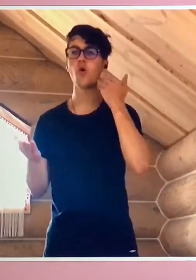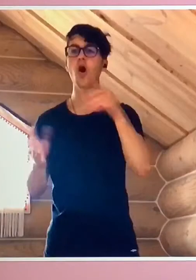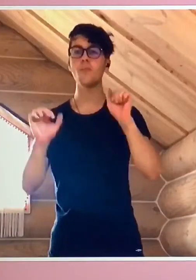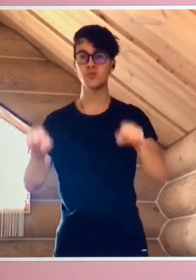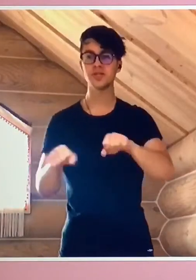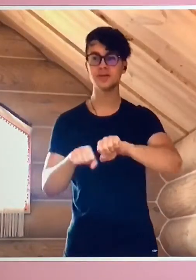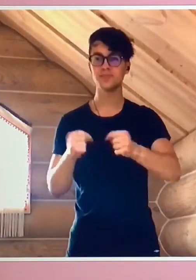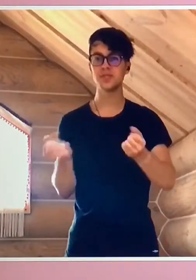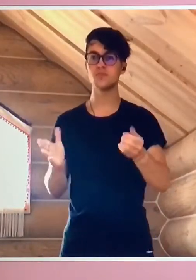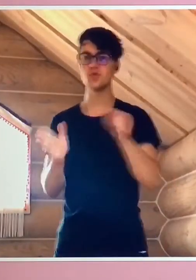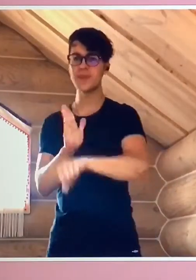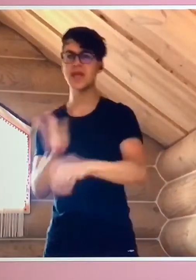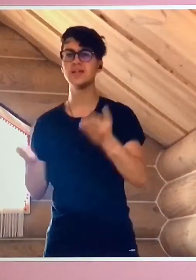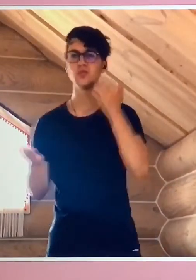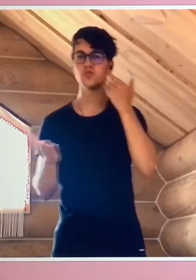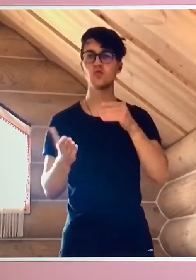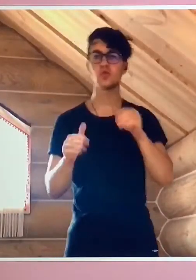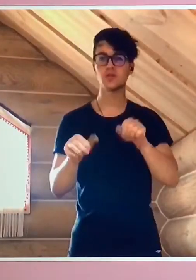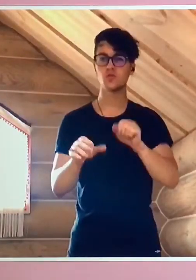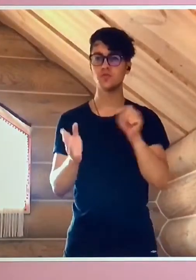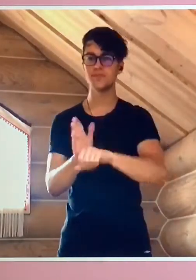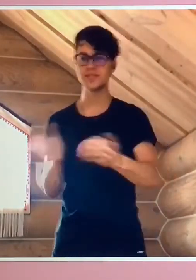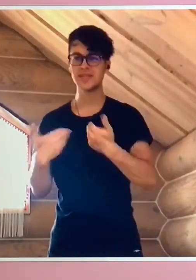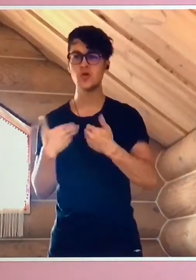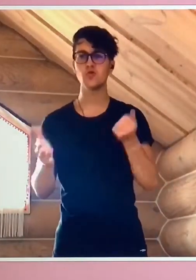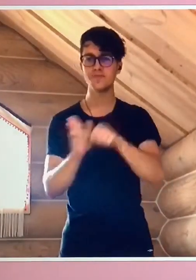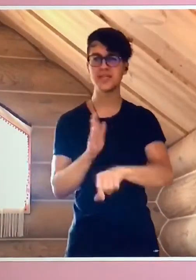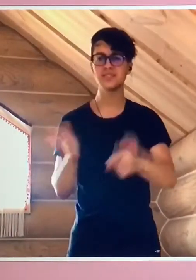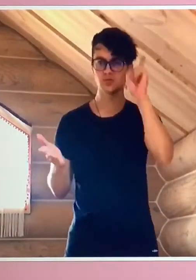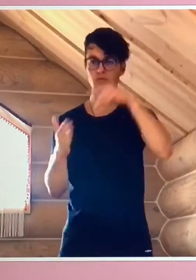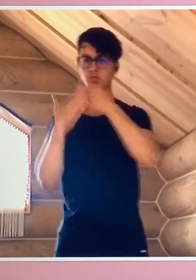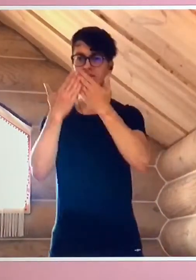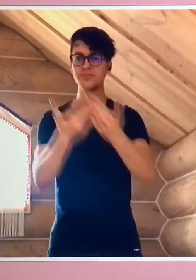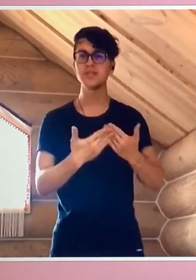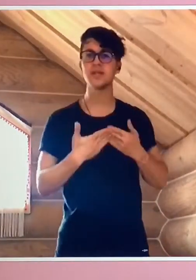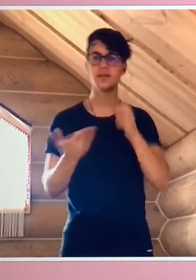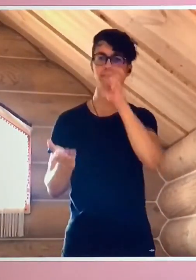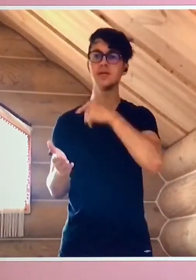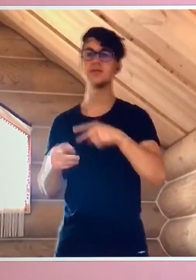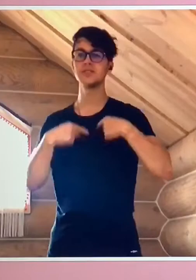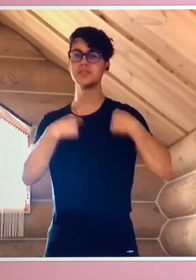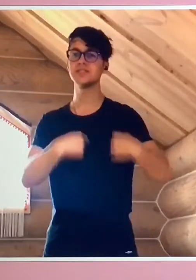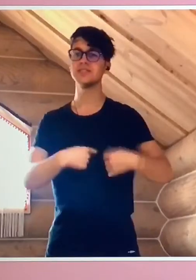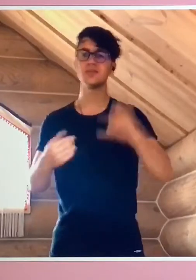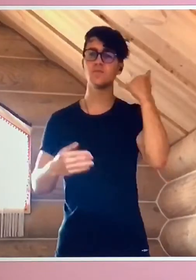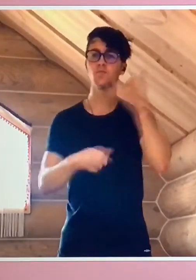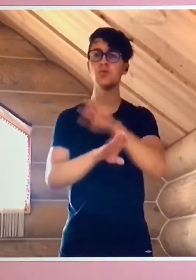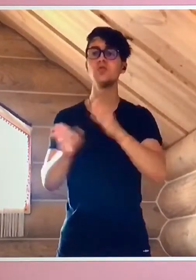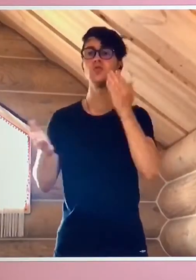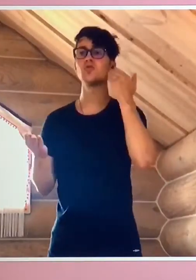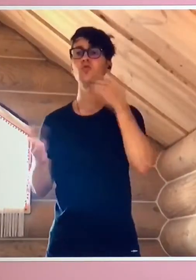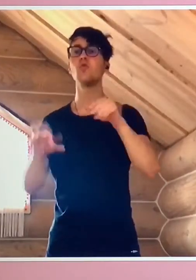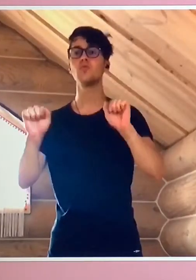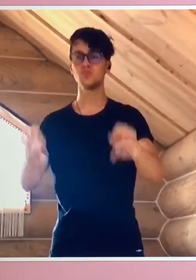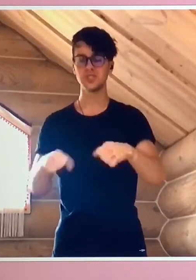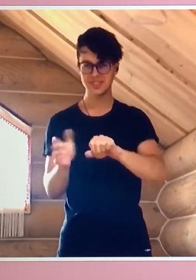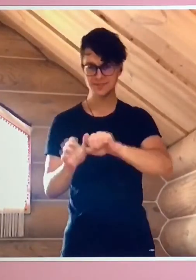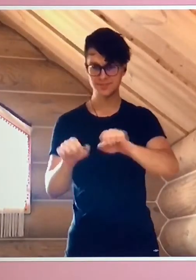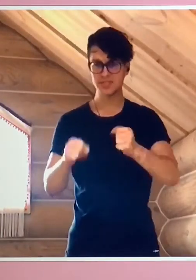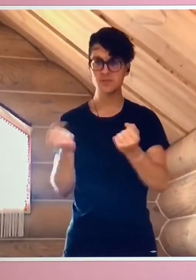но ты легко можешь разбить его. Тебе легко так убить меня, знаю любовь на любителя. Мое сердце, не телефон, но ты